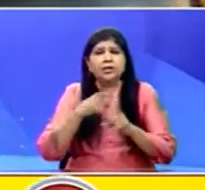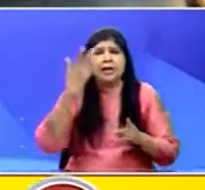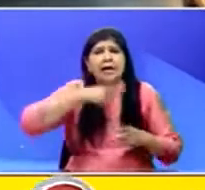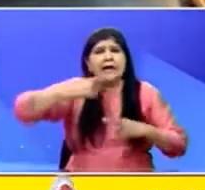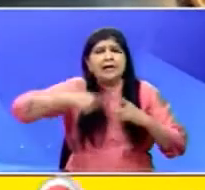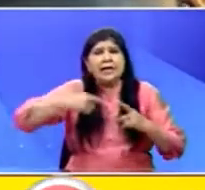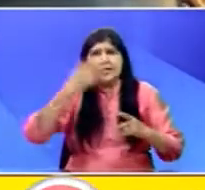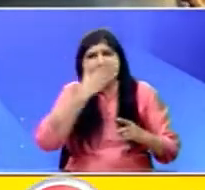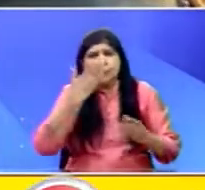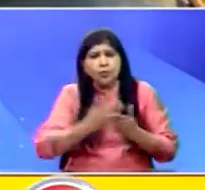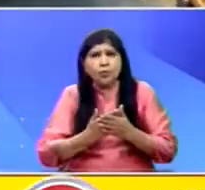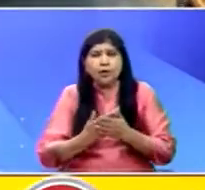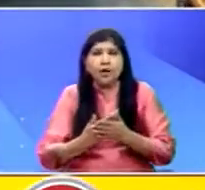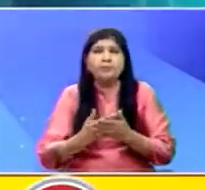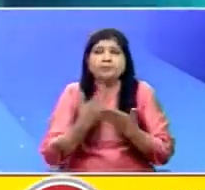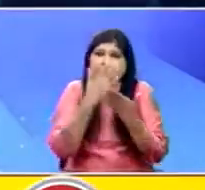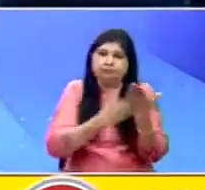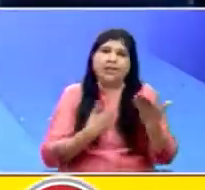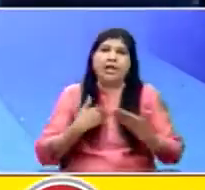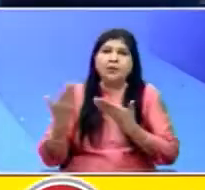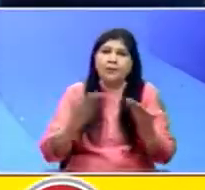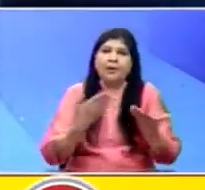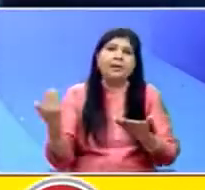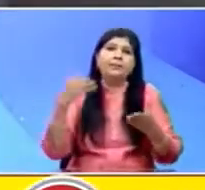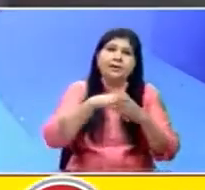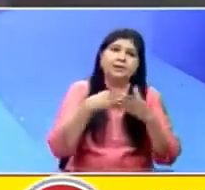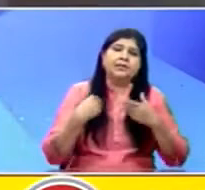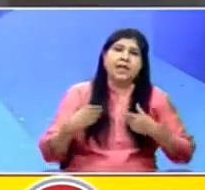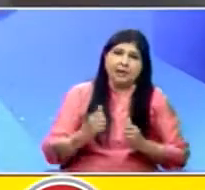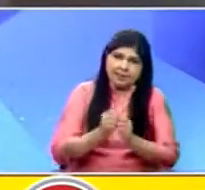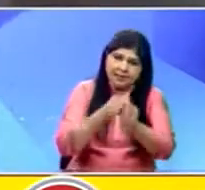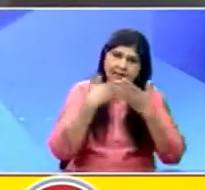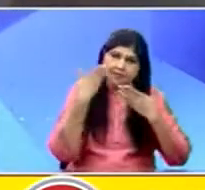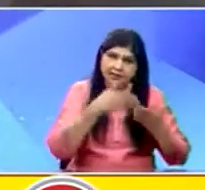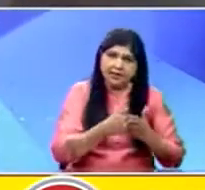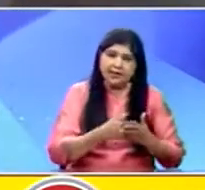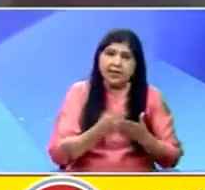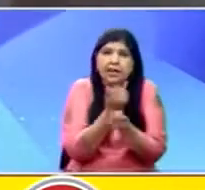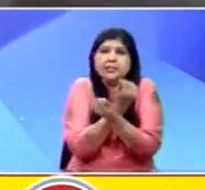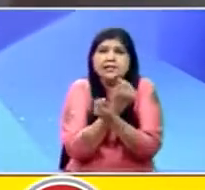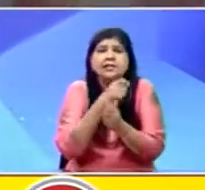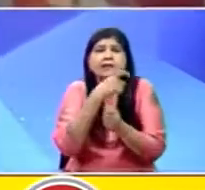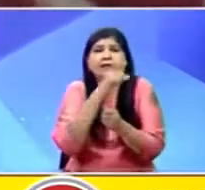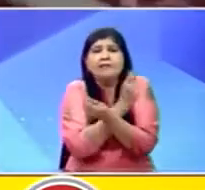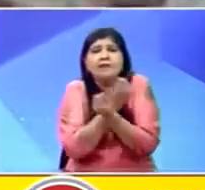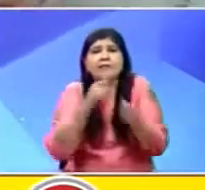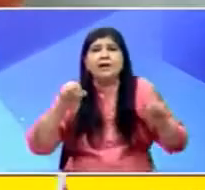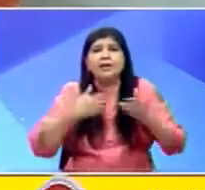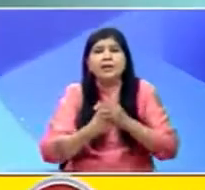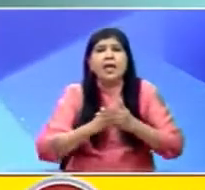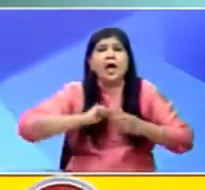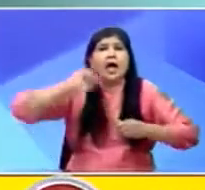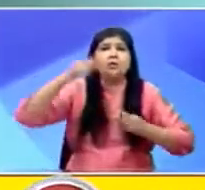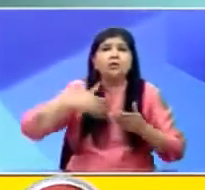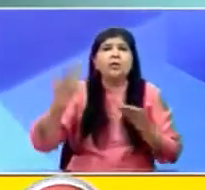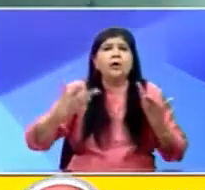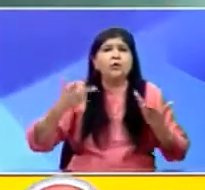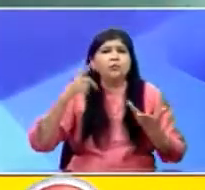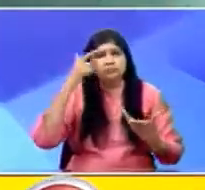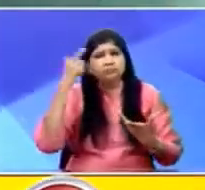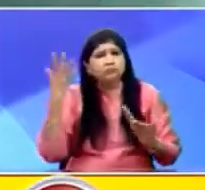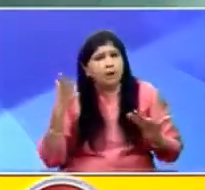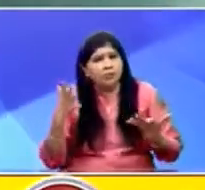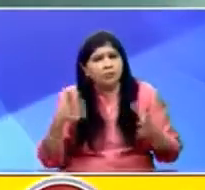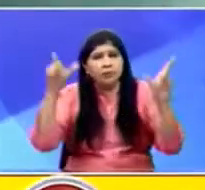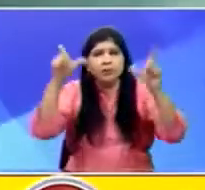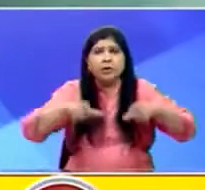उसके प्रीमियर में जाने का मौका मिला। ये आजादी के आंदोलन में हिस्सा लेने वाले अनसुने नायक